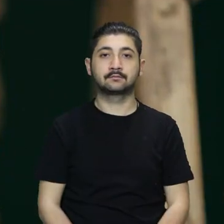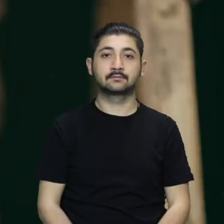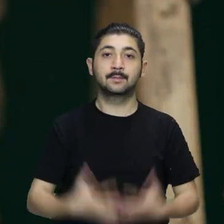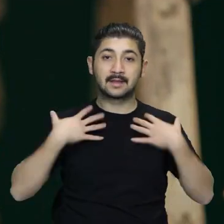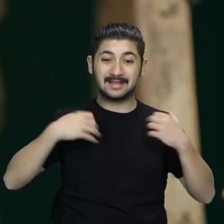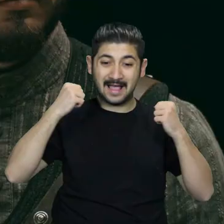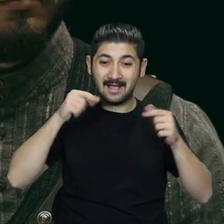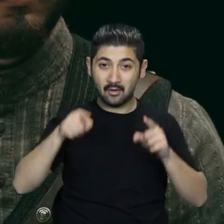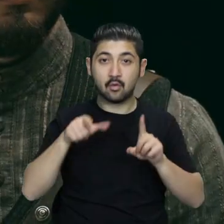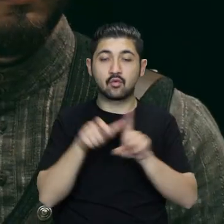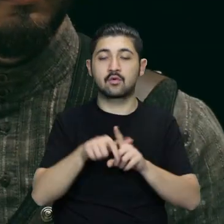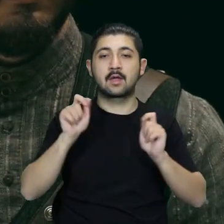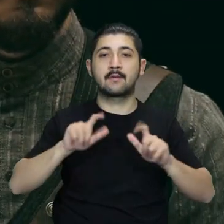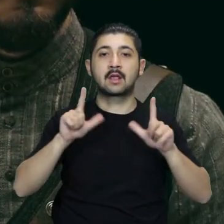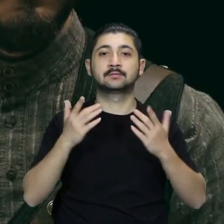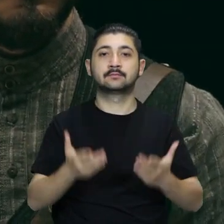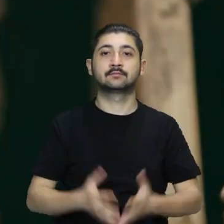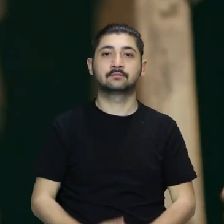Sağ kalanları korumak lazım.